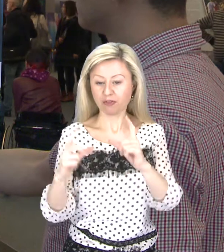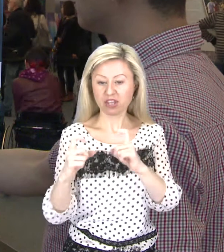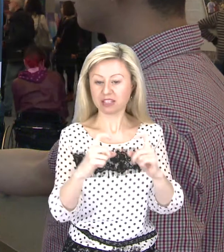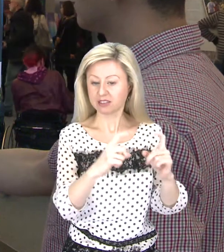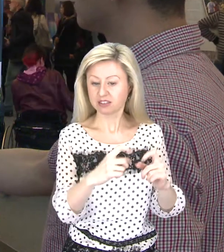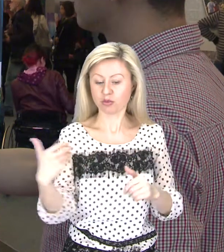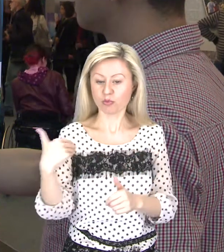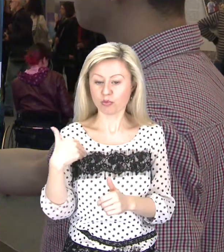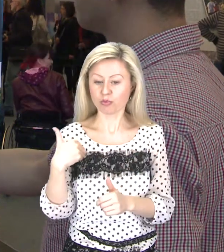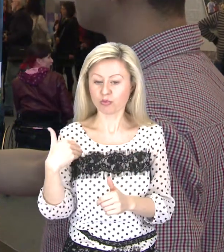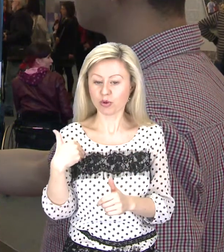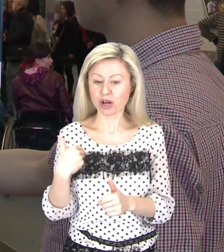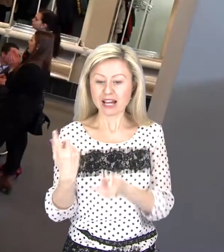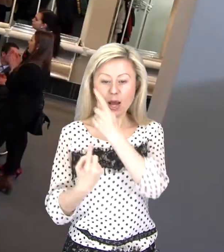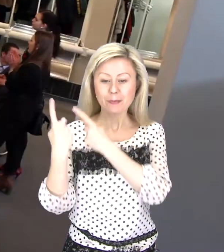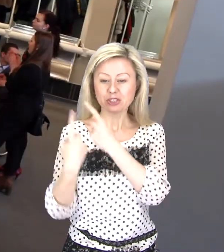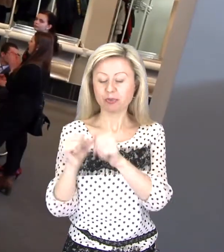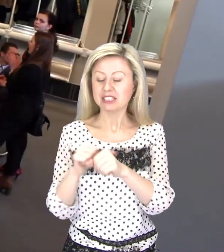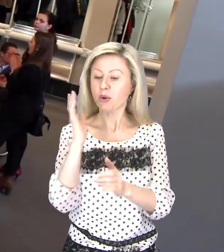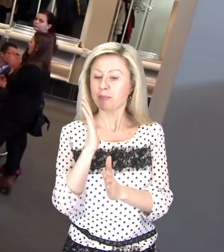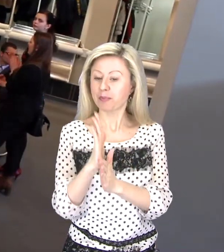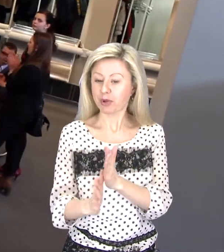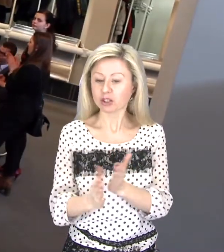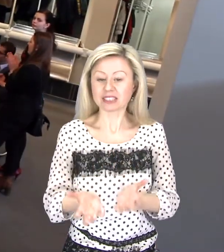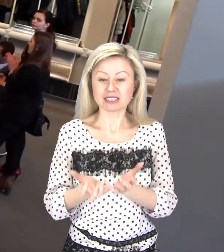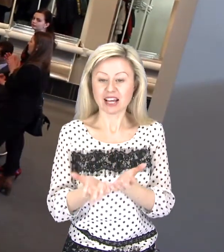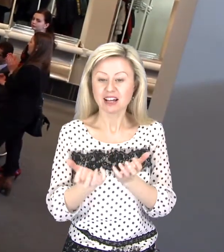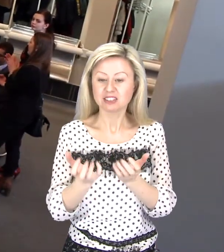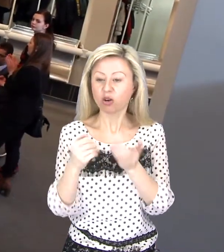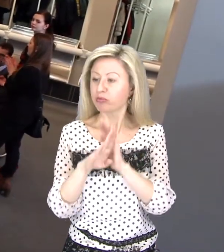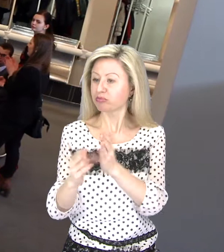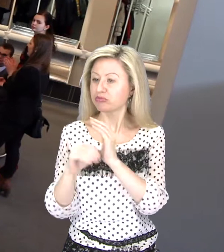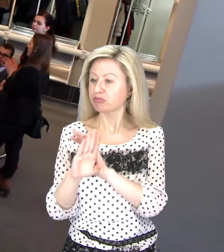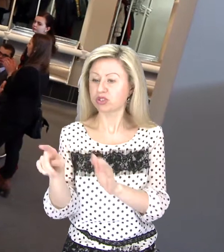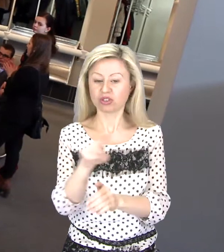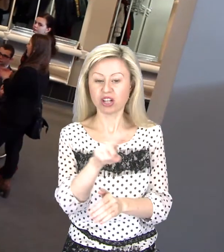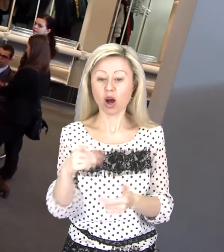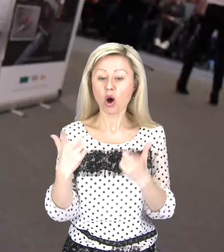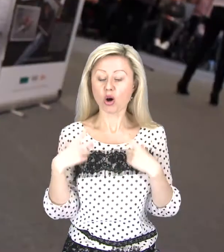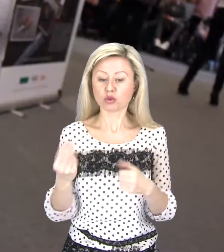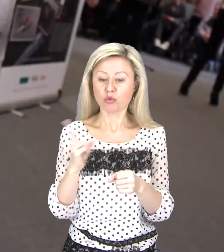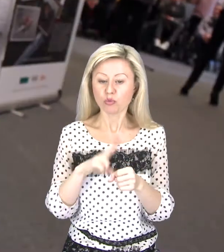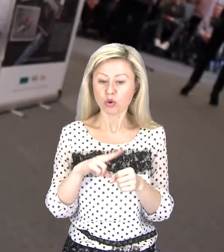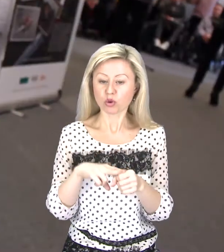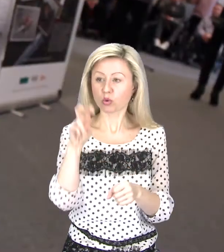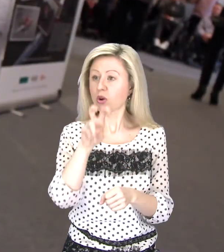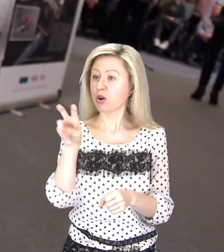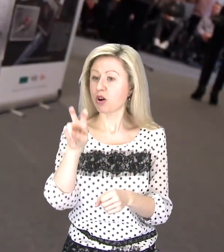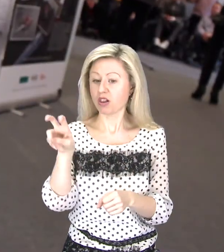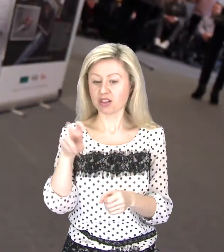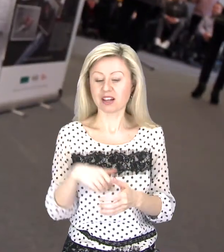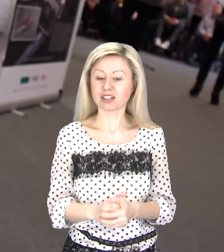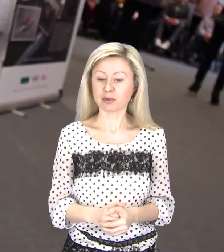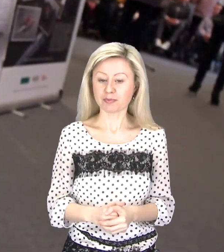Uważamy, że to jest taki najprostszy i najbardziej zachęcający przekaz dla osób, które korzystają z tego typu